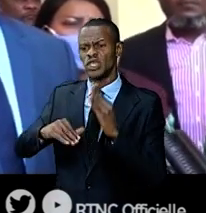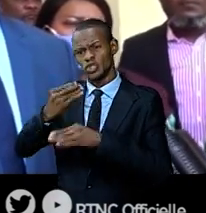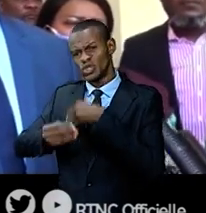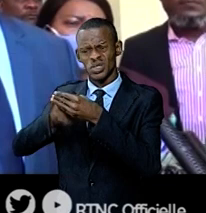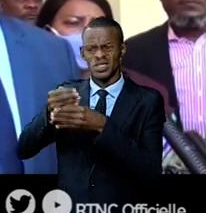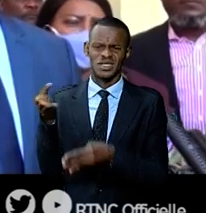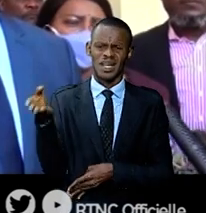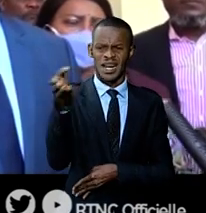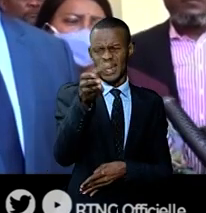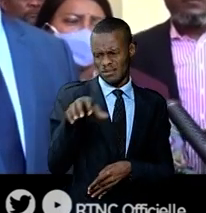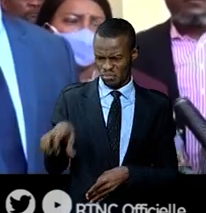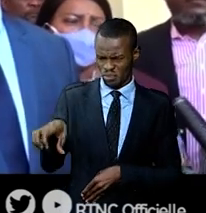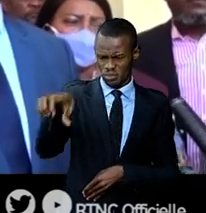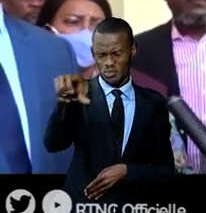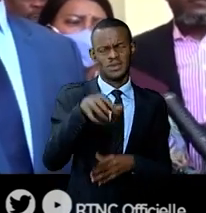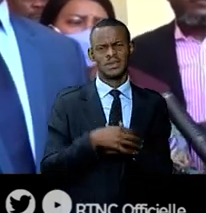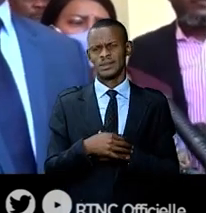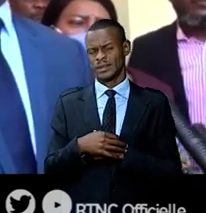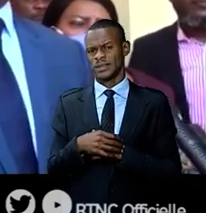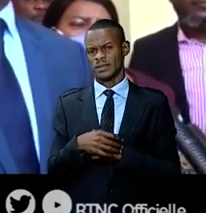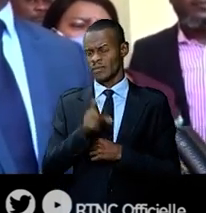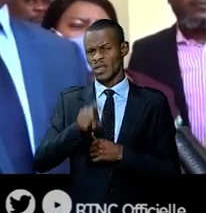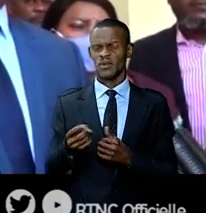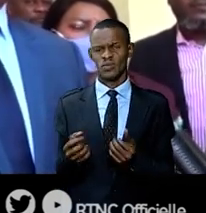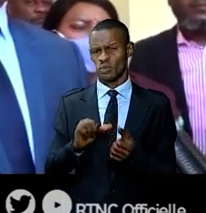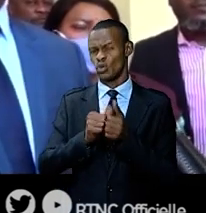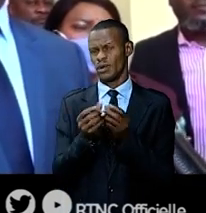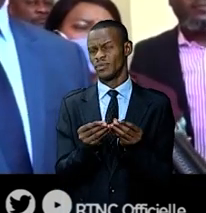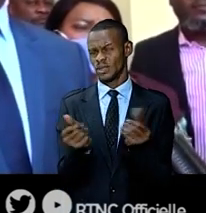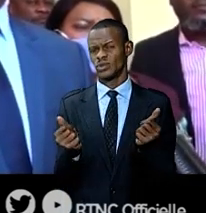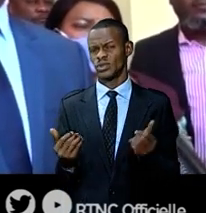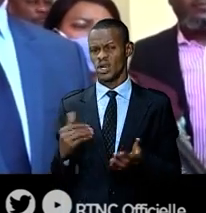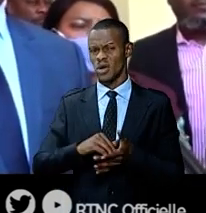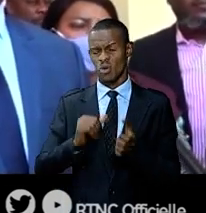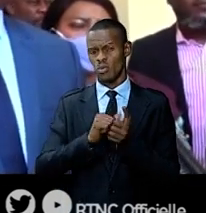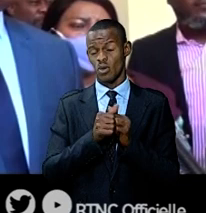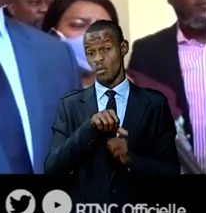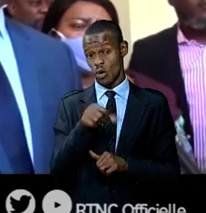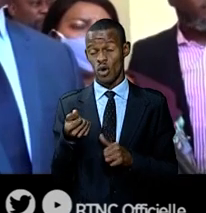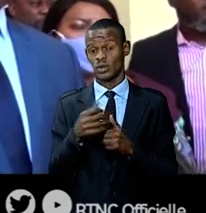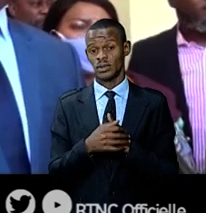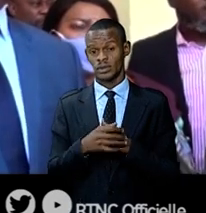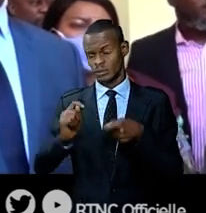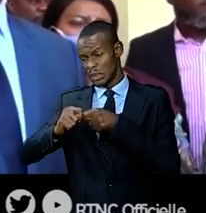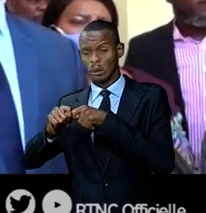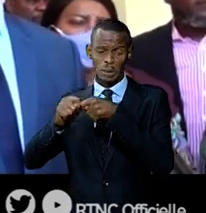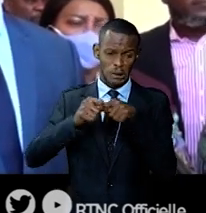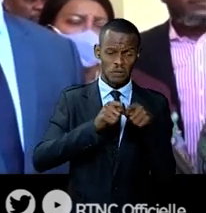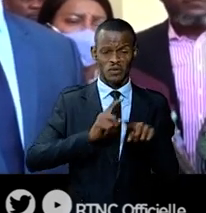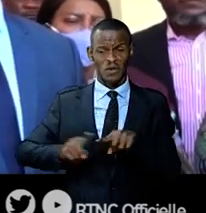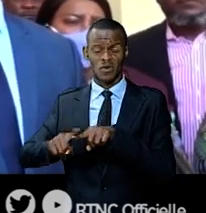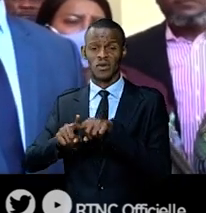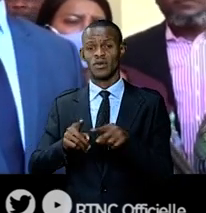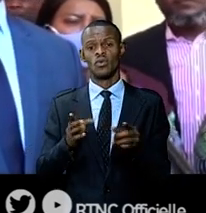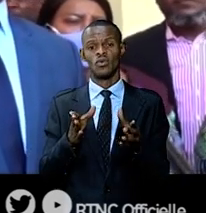aussi d'autres problèmes qui sont liés au fonctionnement quotidien de l'aéroport et que solliciter son appui en tant que numéro